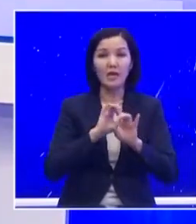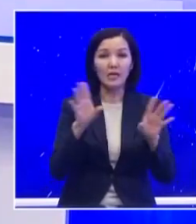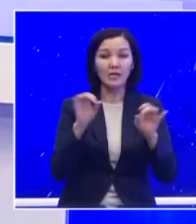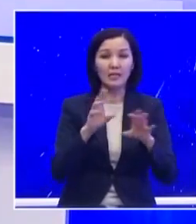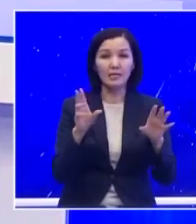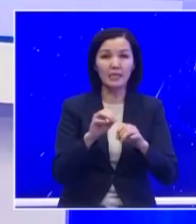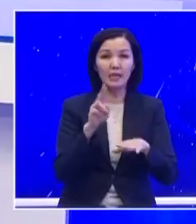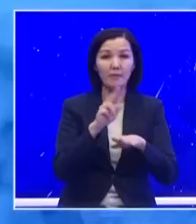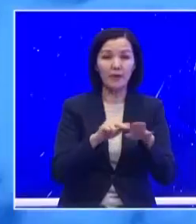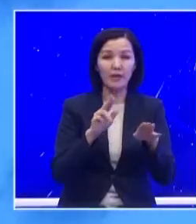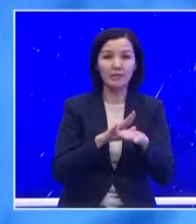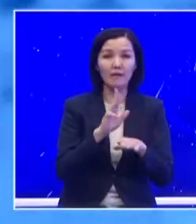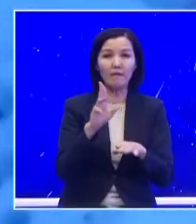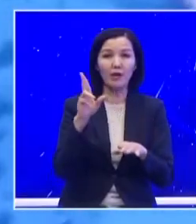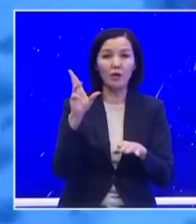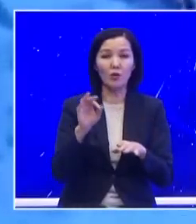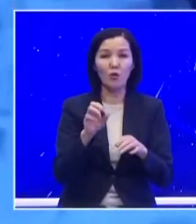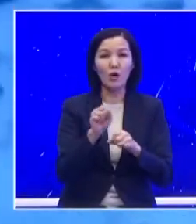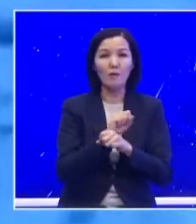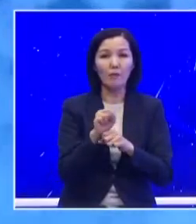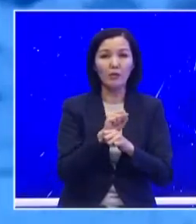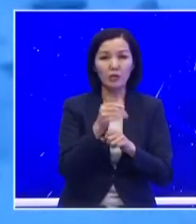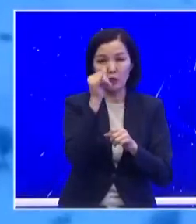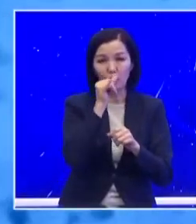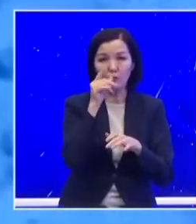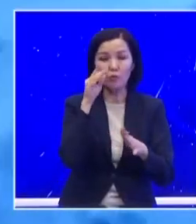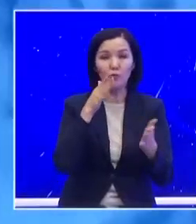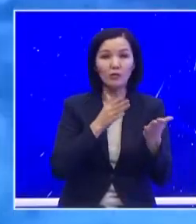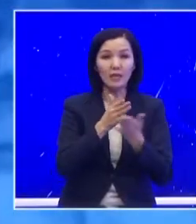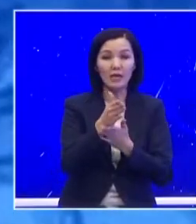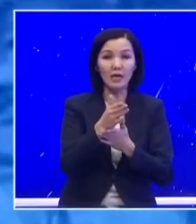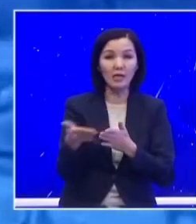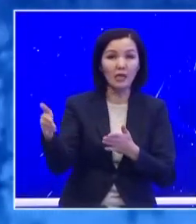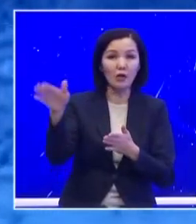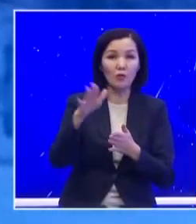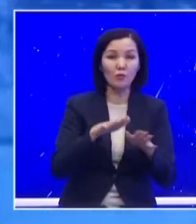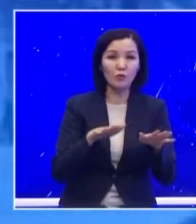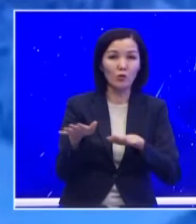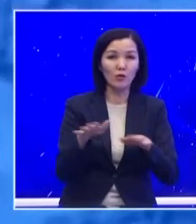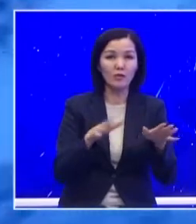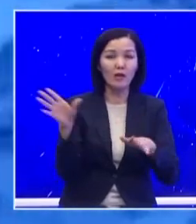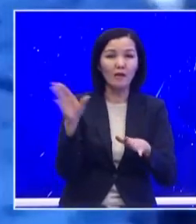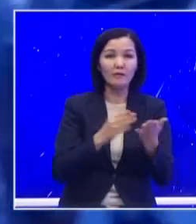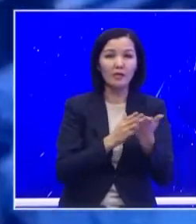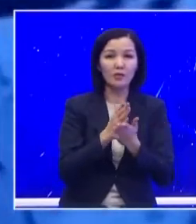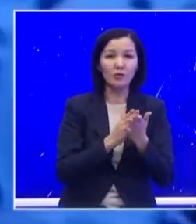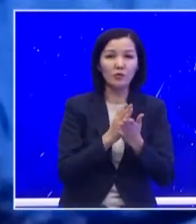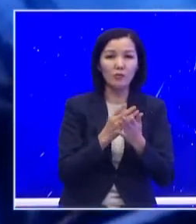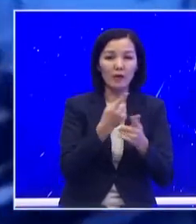пресс-службе департамента полиции ВКО, машины попросту не могут заехать на гору из-за скользкой дороги. Все дорожные службы